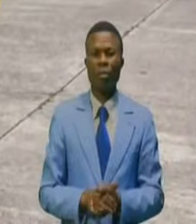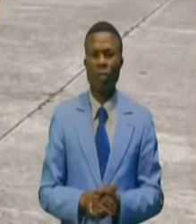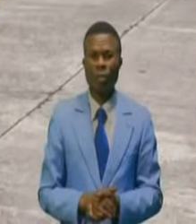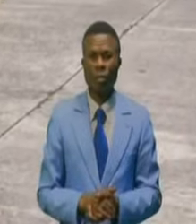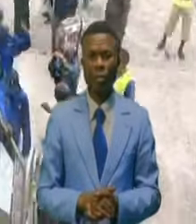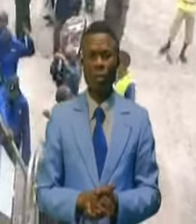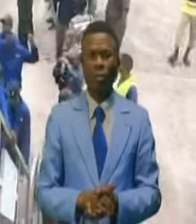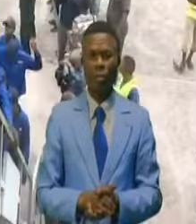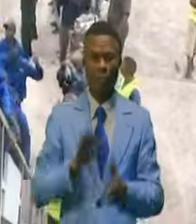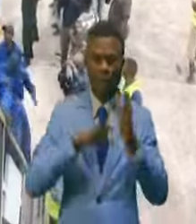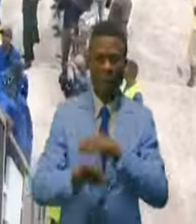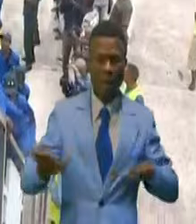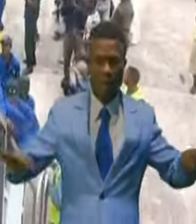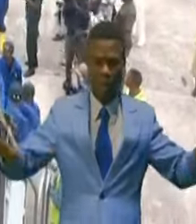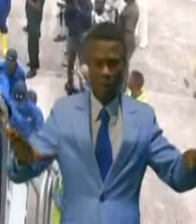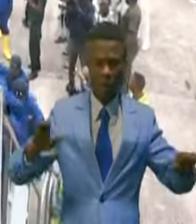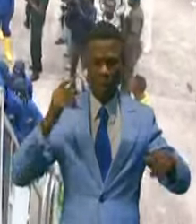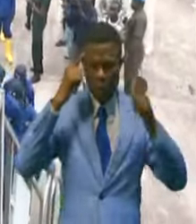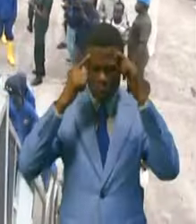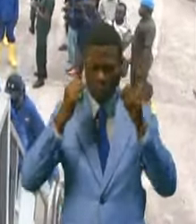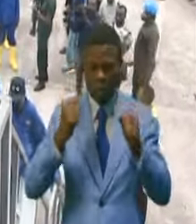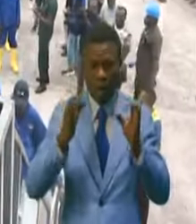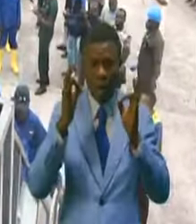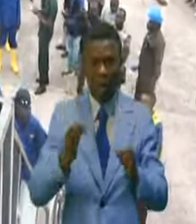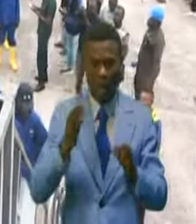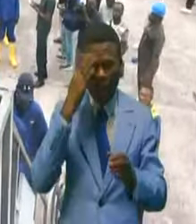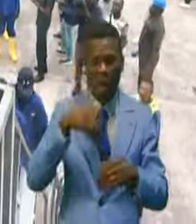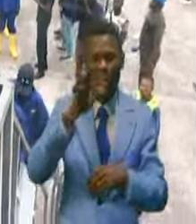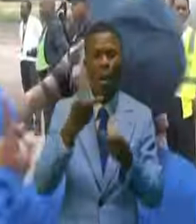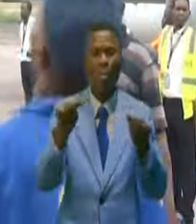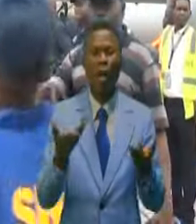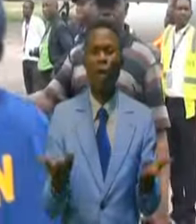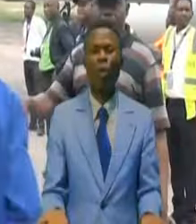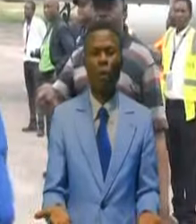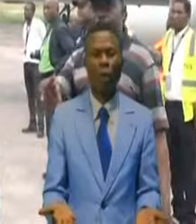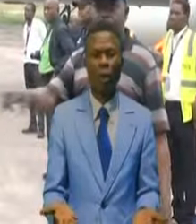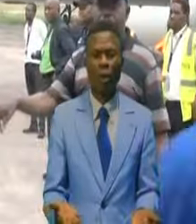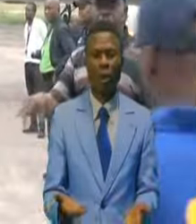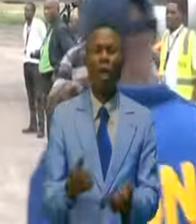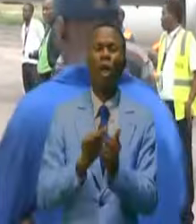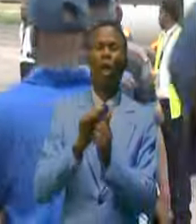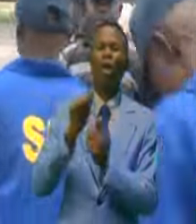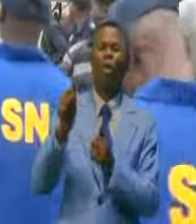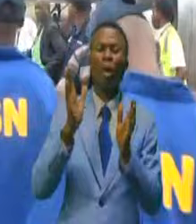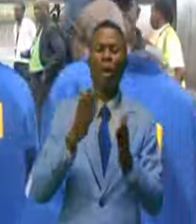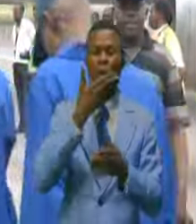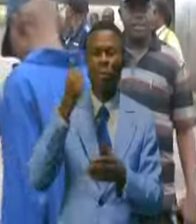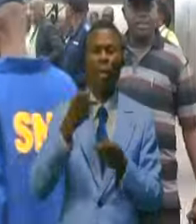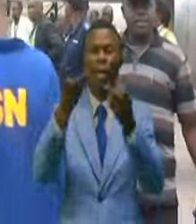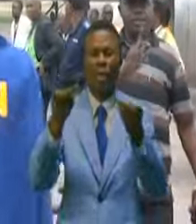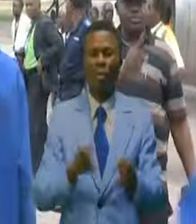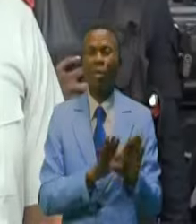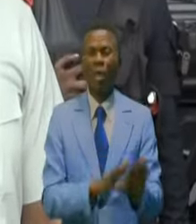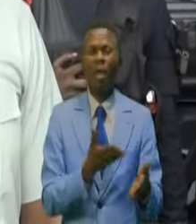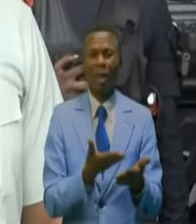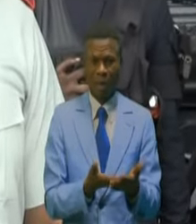Ils prennent l'avion avec beaucoup d'angoisse, ne sachant pas trop ce qui les attend. Loin du pire, c'est la meilleure destinée qui se